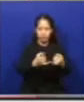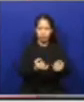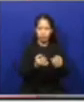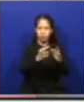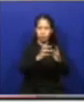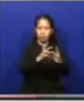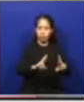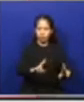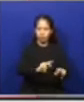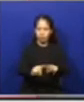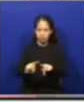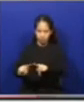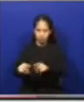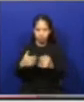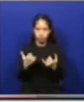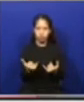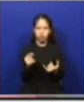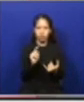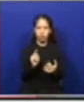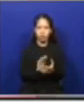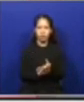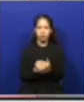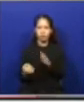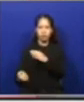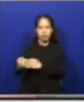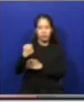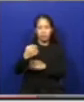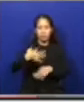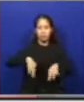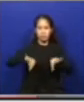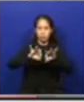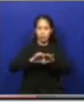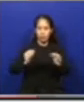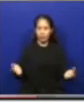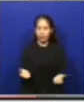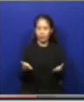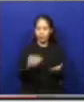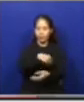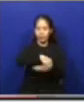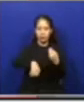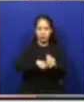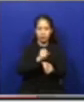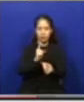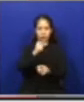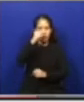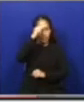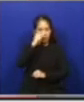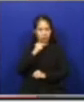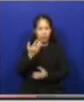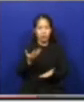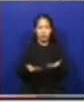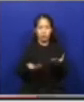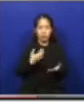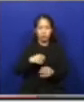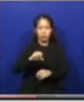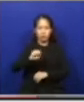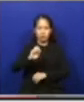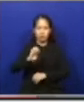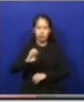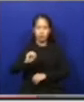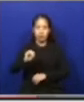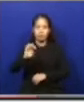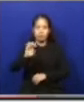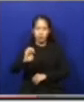เป็นการกำลังสำคัญในการขับเคลื่อนเศรษฐกิจไทย หรือผู้ประกอบการ SME นะคะที่มีมูล